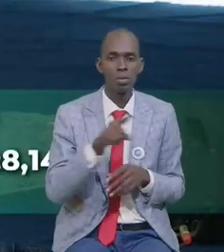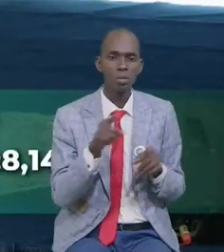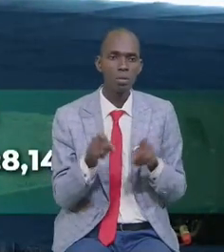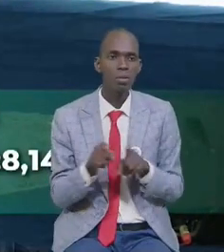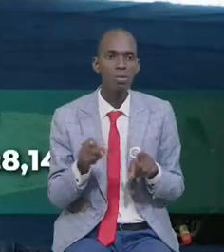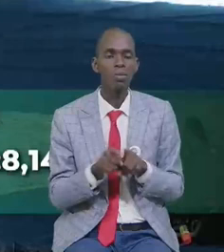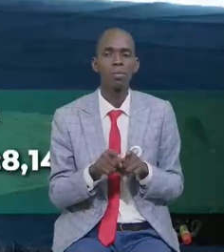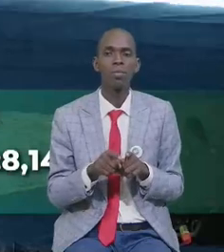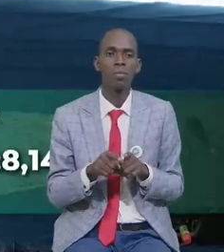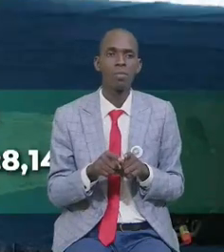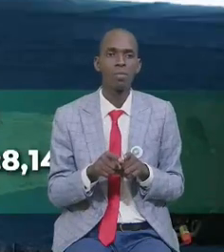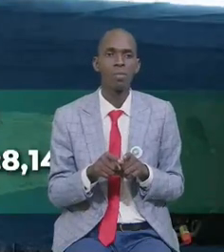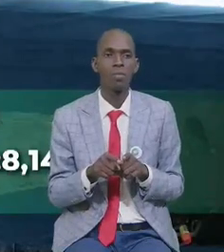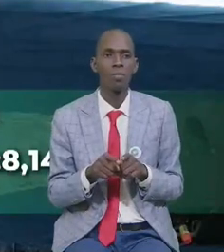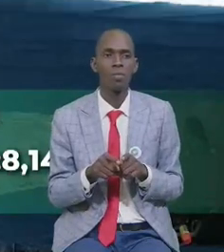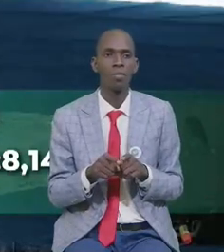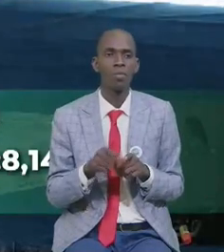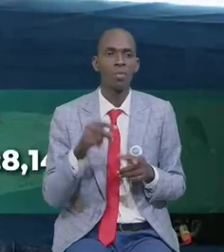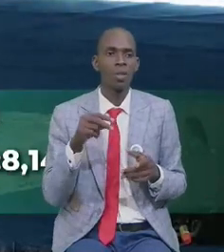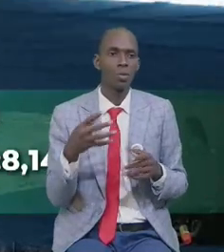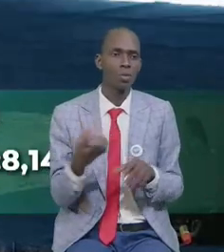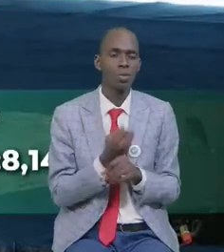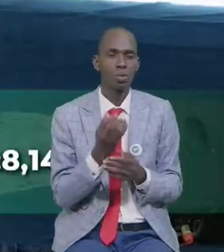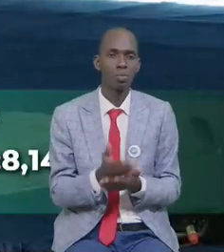Les gens de la foule ayant vu que Jésus